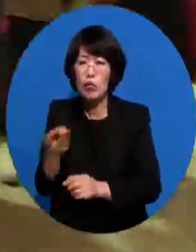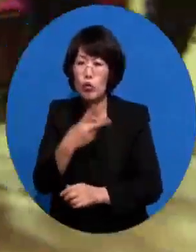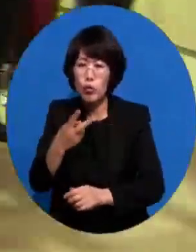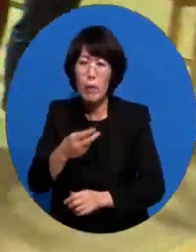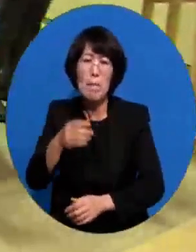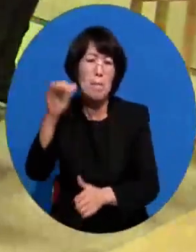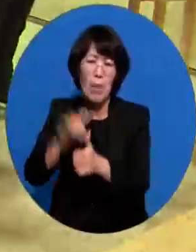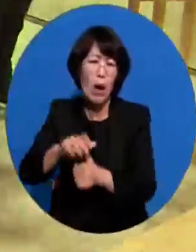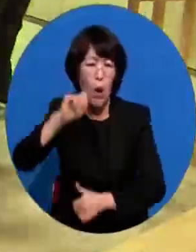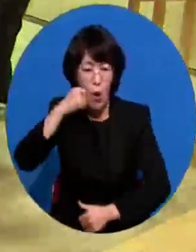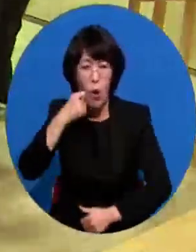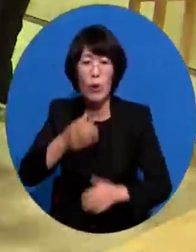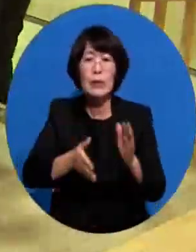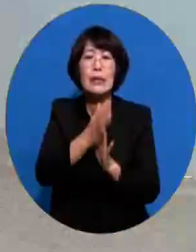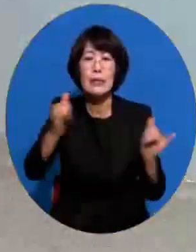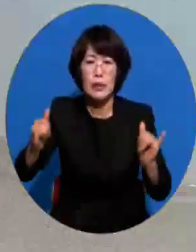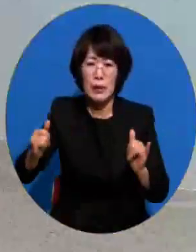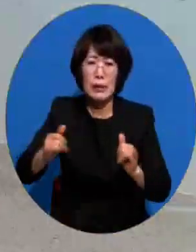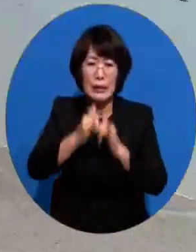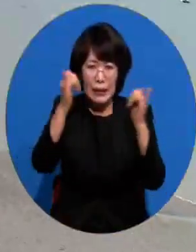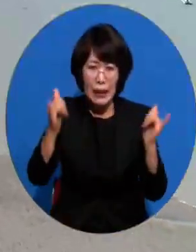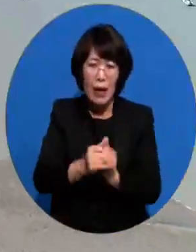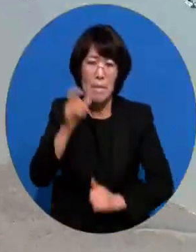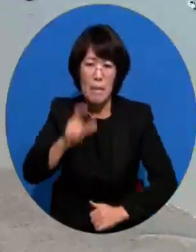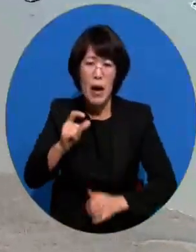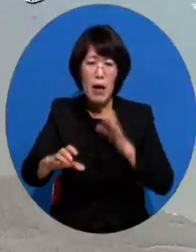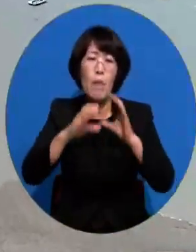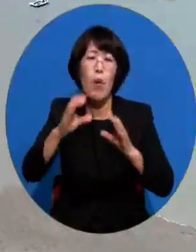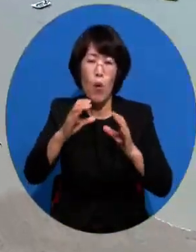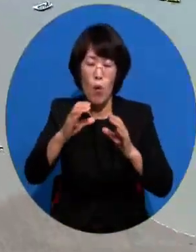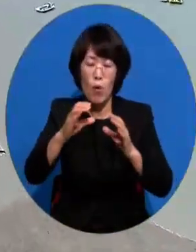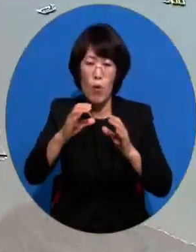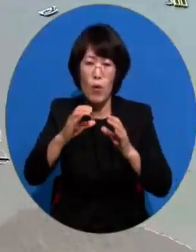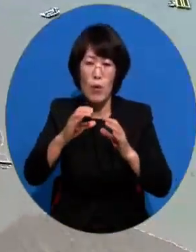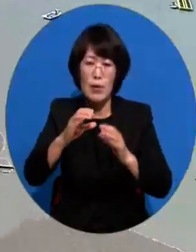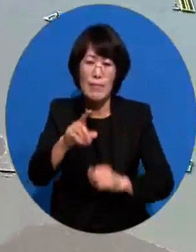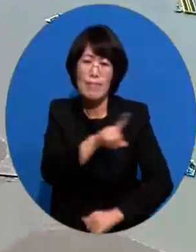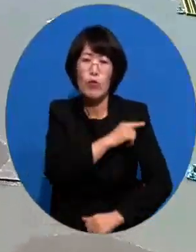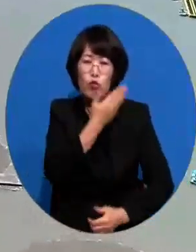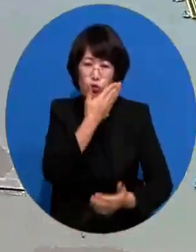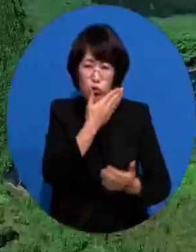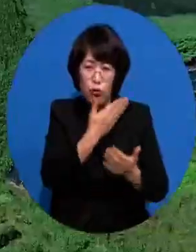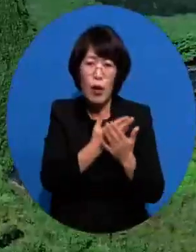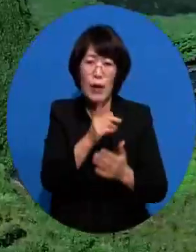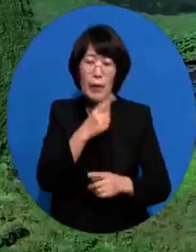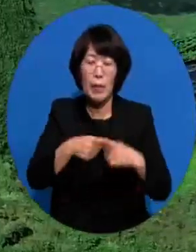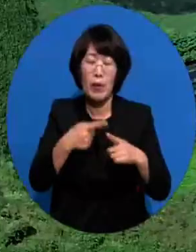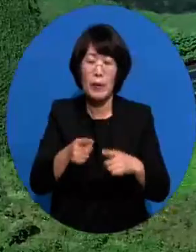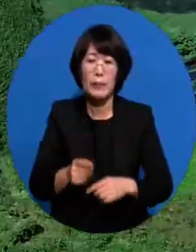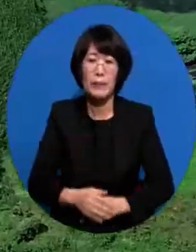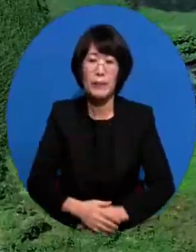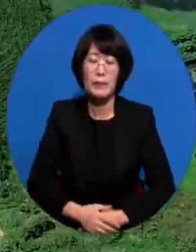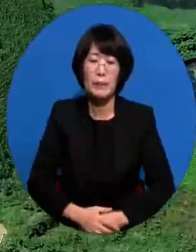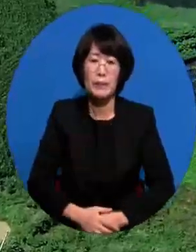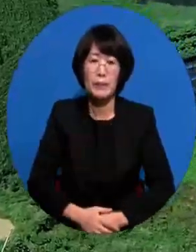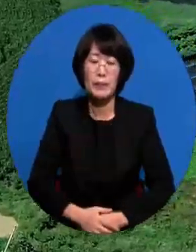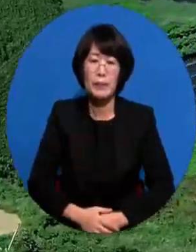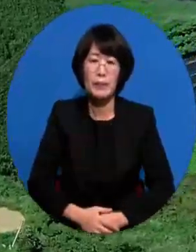수두룩해 시민사회의 단단한 공감대 형성만이 유일한 열쇠로 꼽힙니다. MBC 뉴스 양혜승입니다.